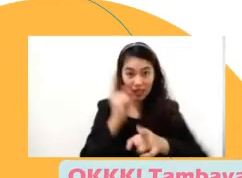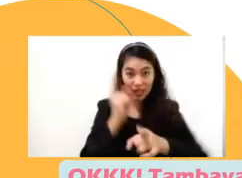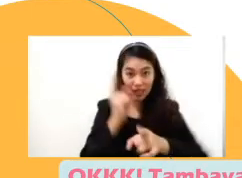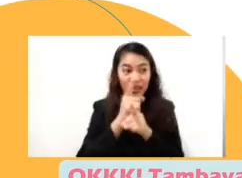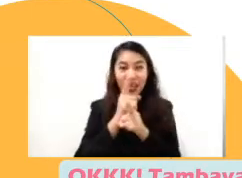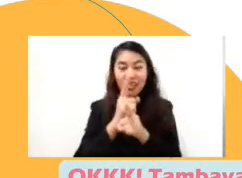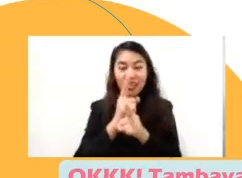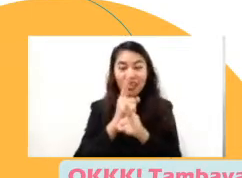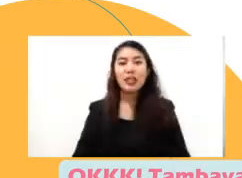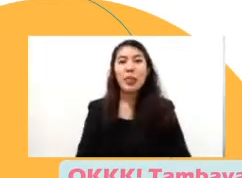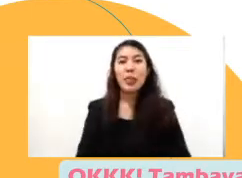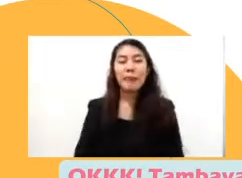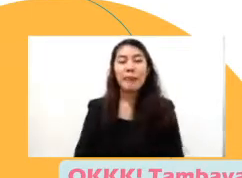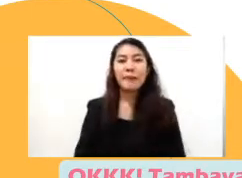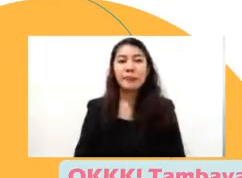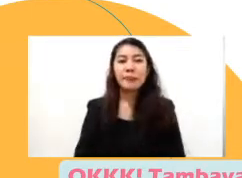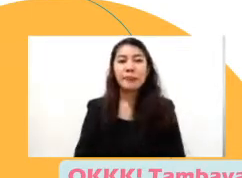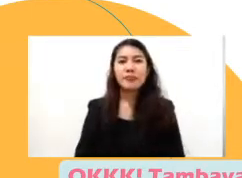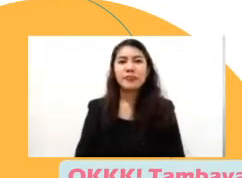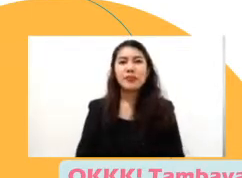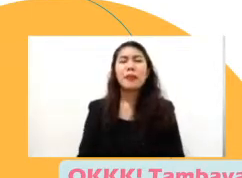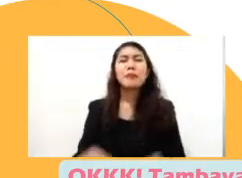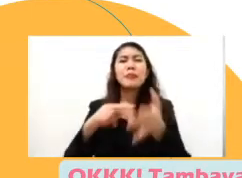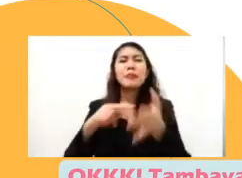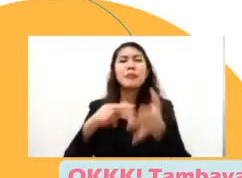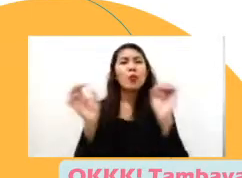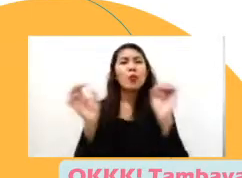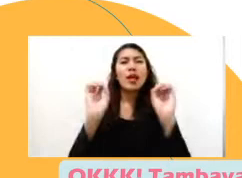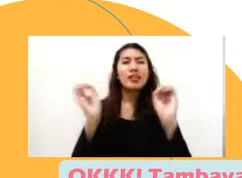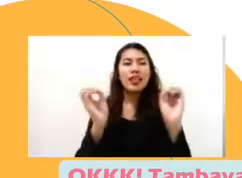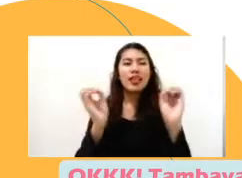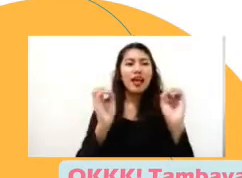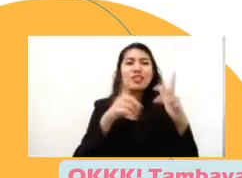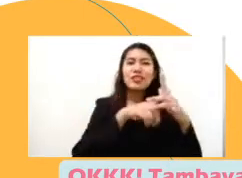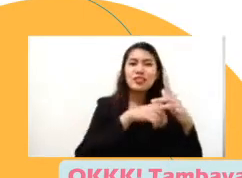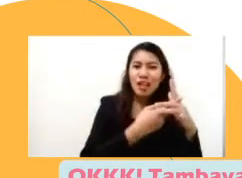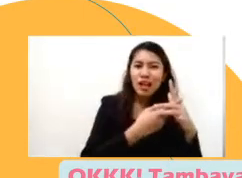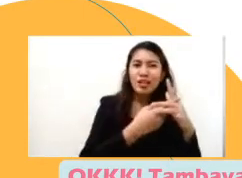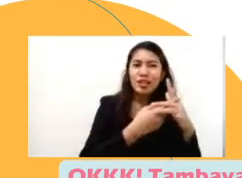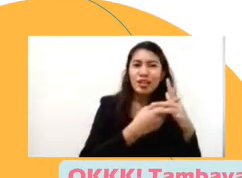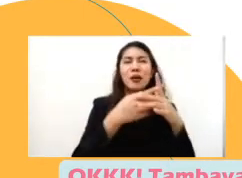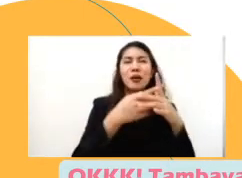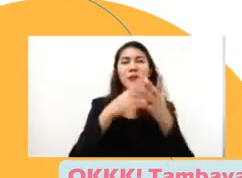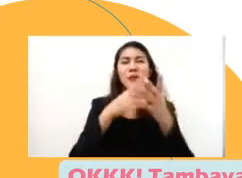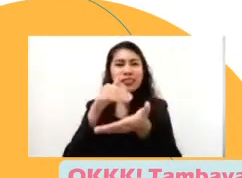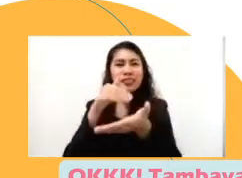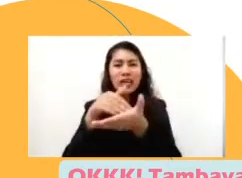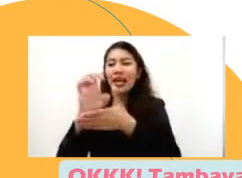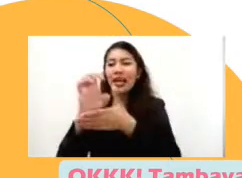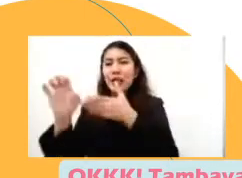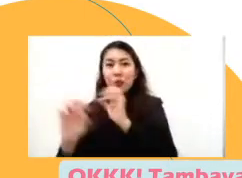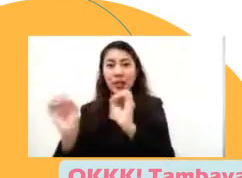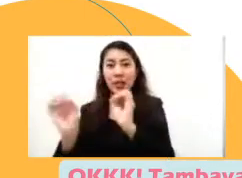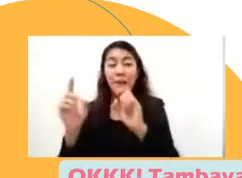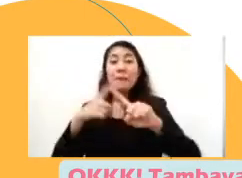siya parang walang beginning, middle, end. Pero nung kinanta siya, nung nilapat siya sa music,